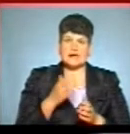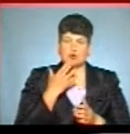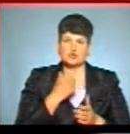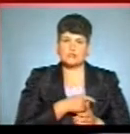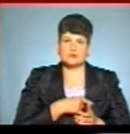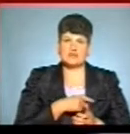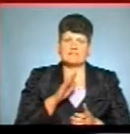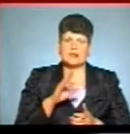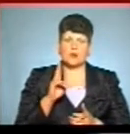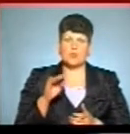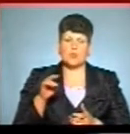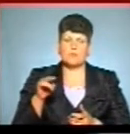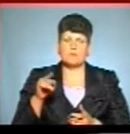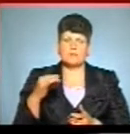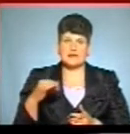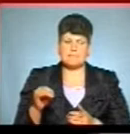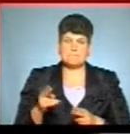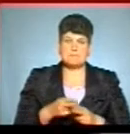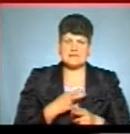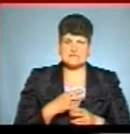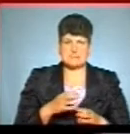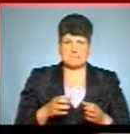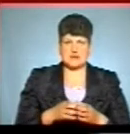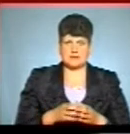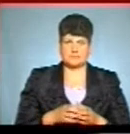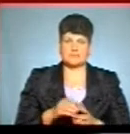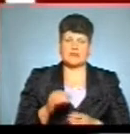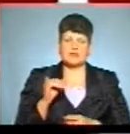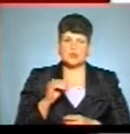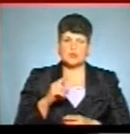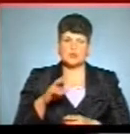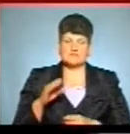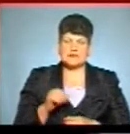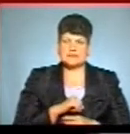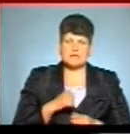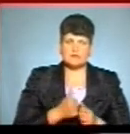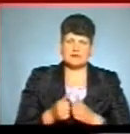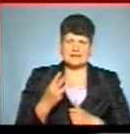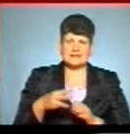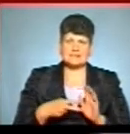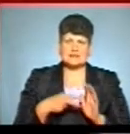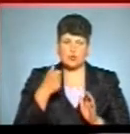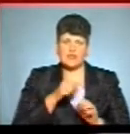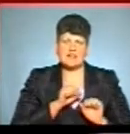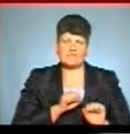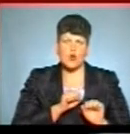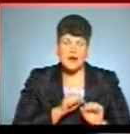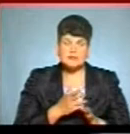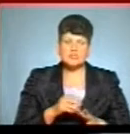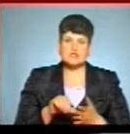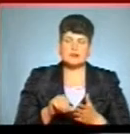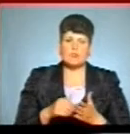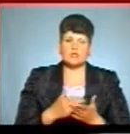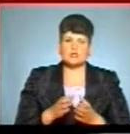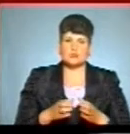Віталія Купрія. Нині безпартійна. Ігор Юзьвак – самовисуванець. 37 років – адвокат. Член політичної